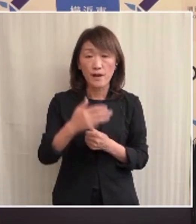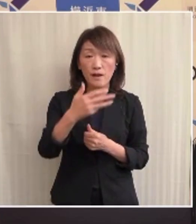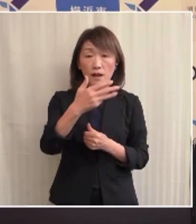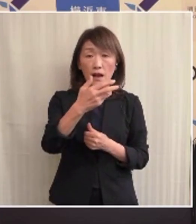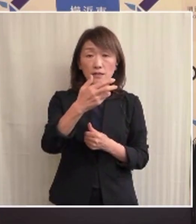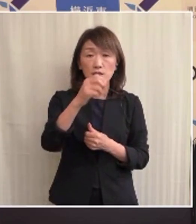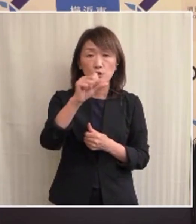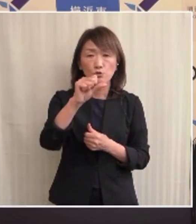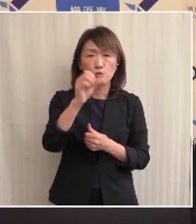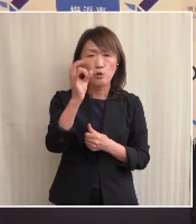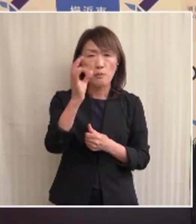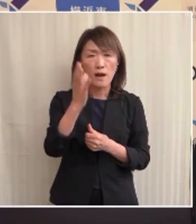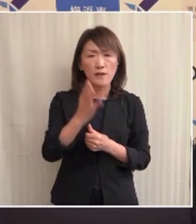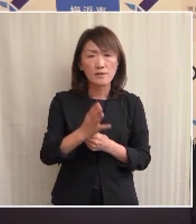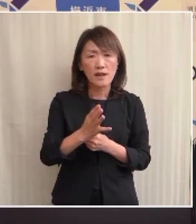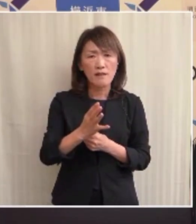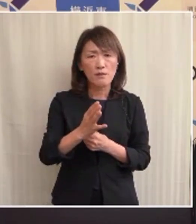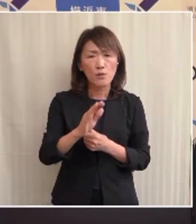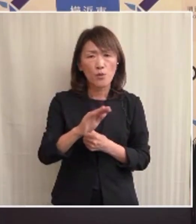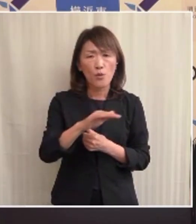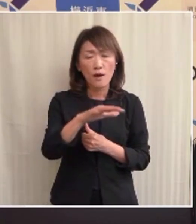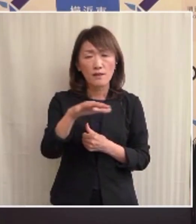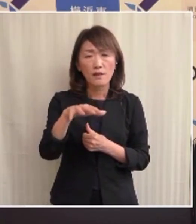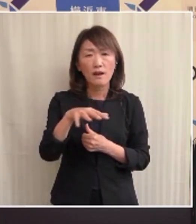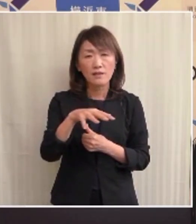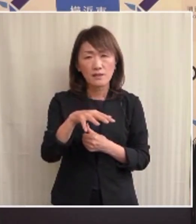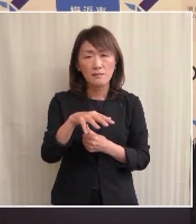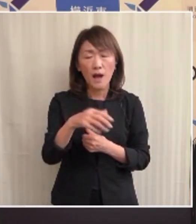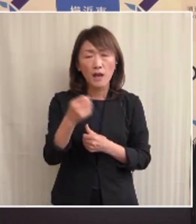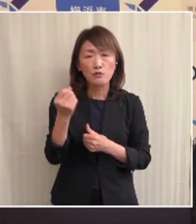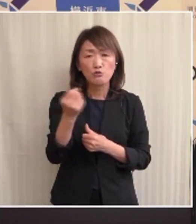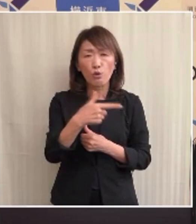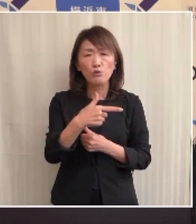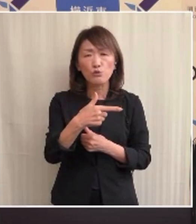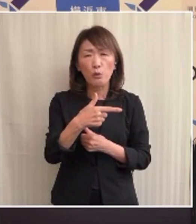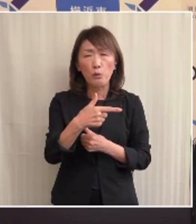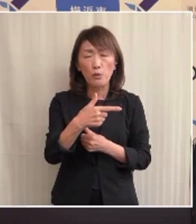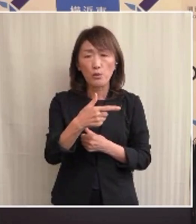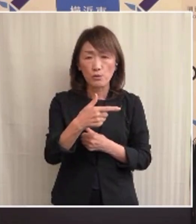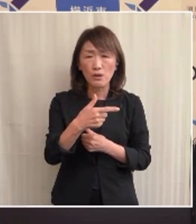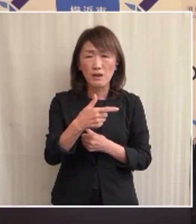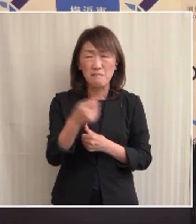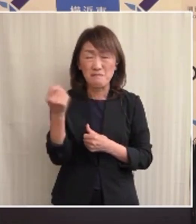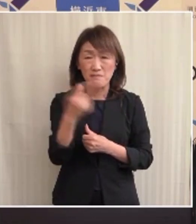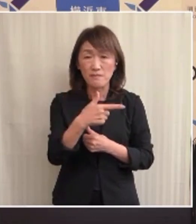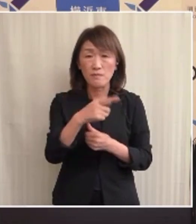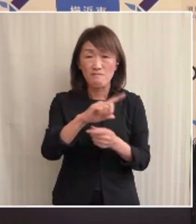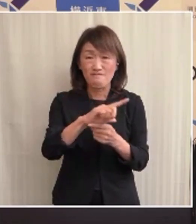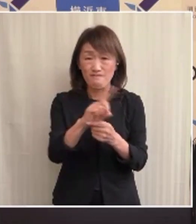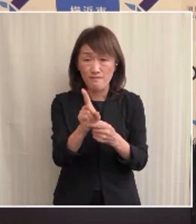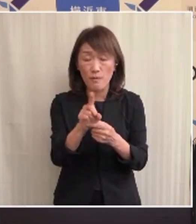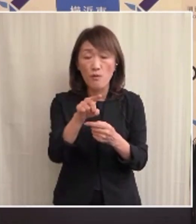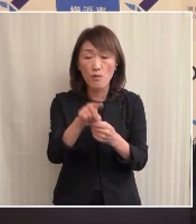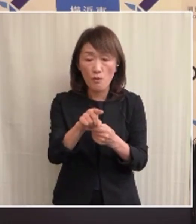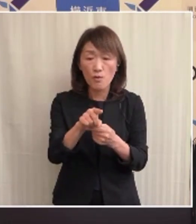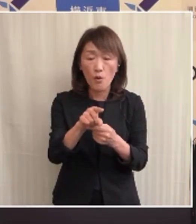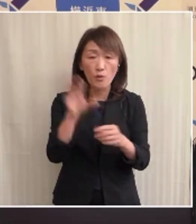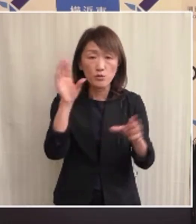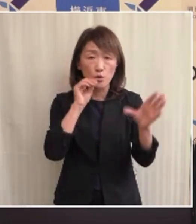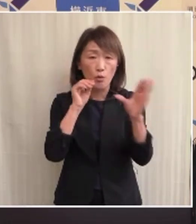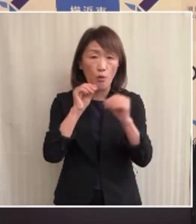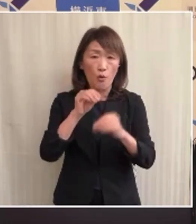85% 点っていうところを、大体こう結構速度出てるなっていうところのその速度を取って